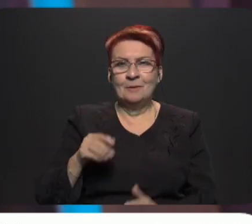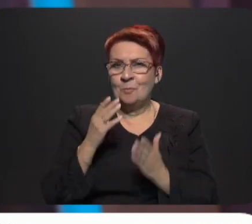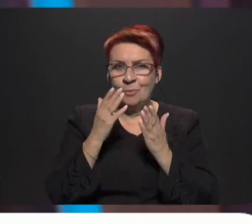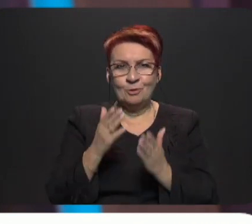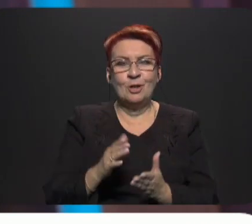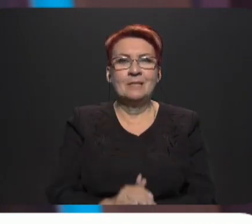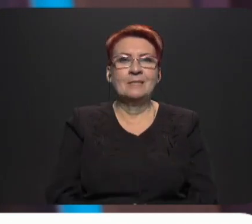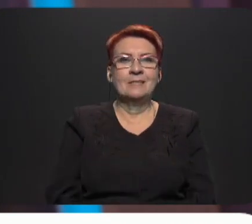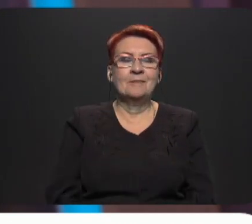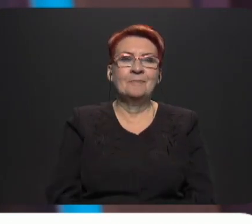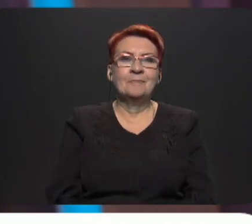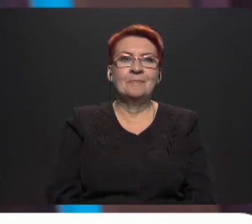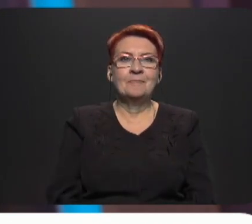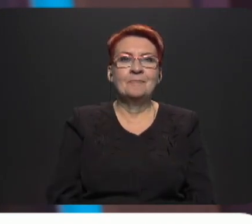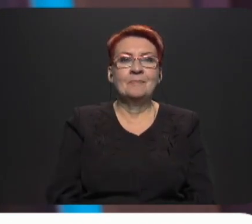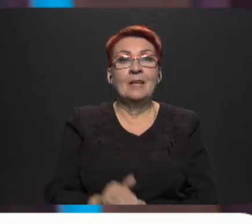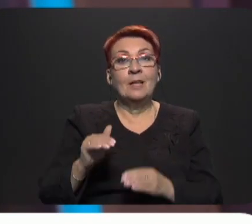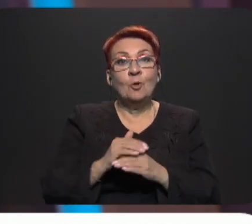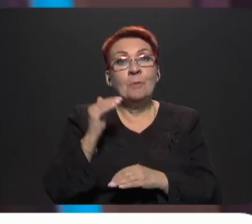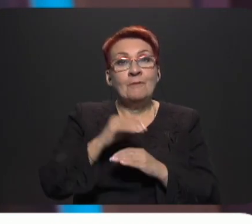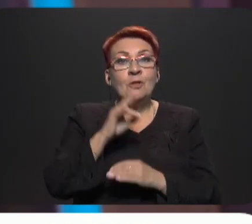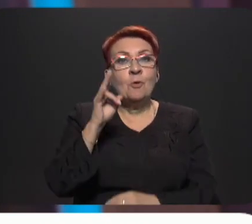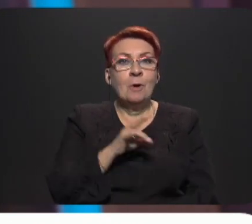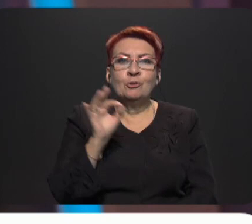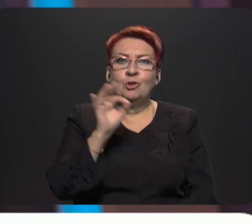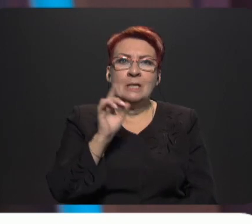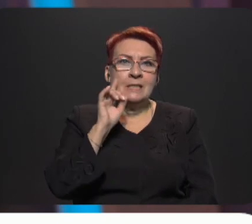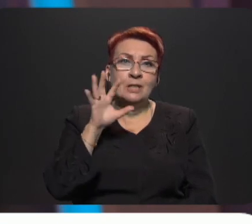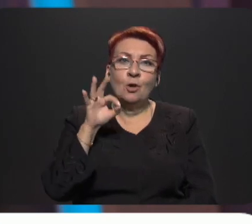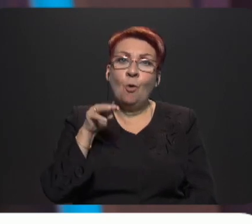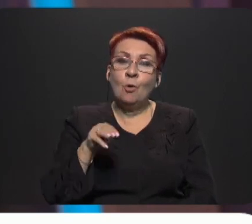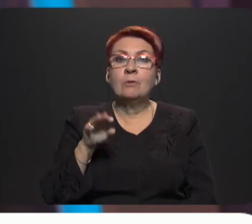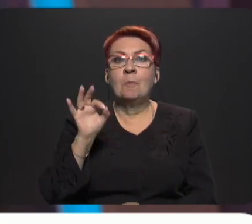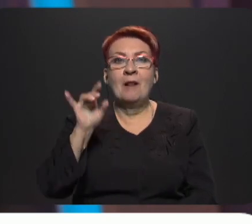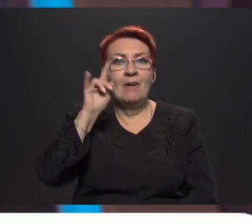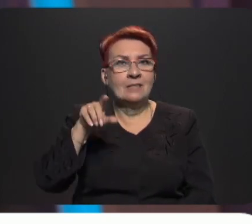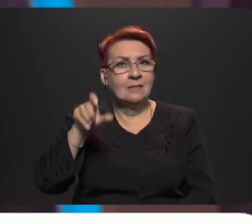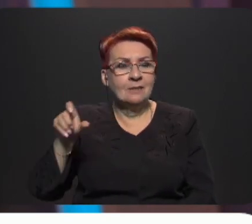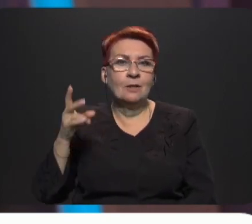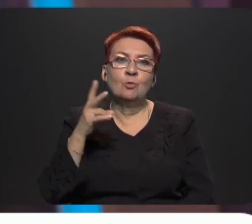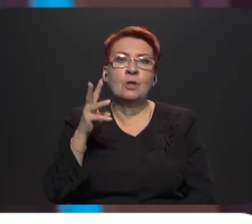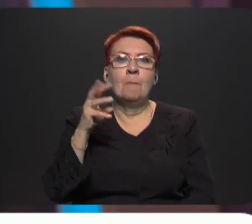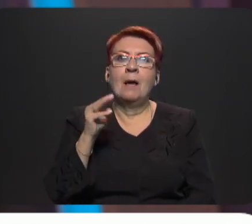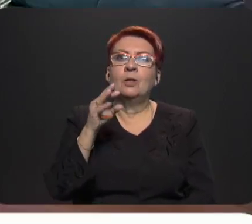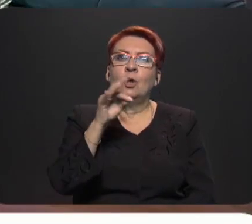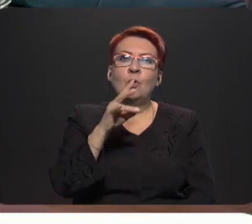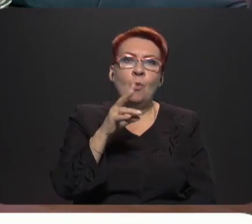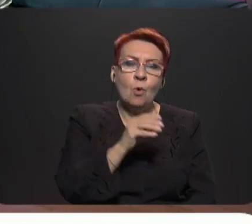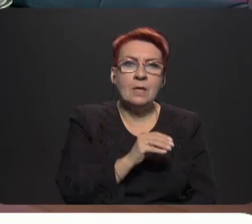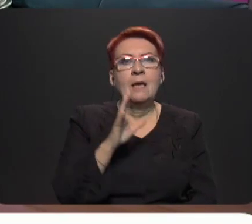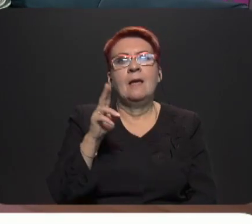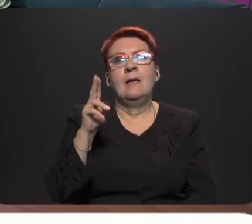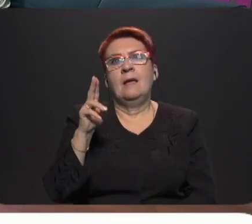вопрос. Добрый вечер, батюшка. Часто слышу от православных, что надо ехать в Дивеево, надо ехать к Матроне, надо,